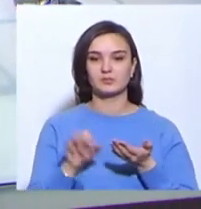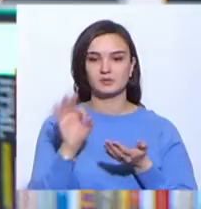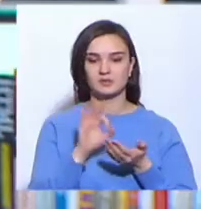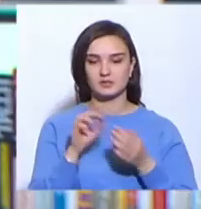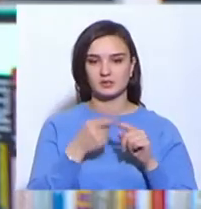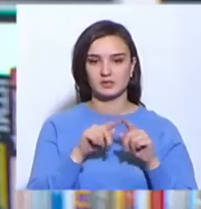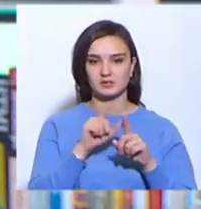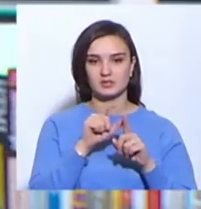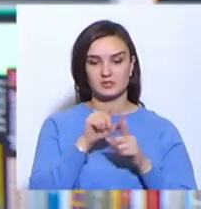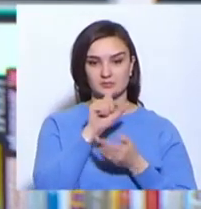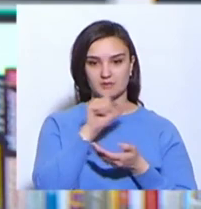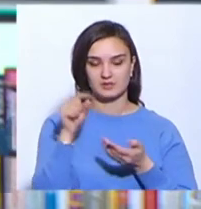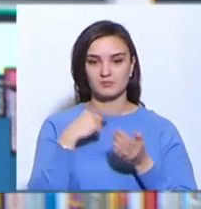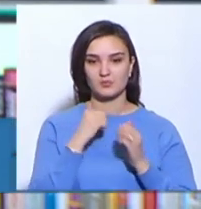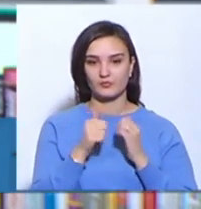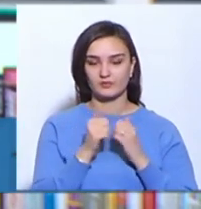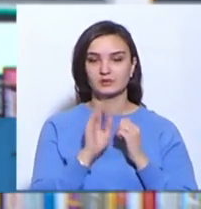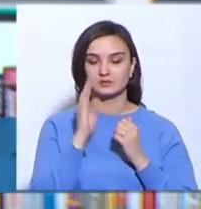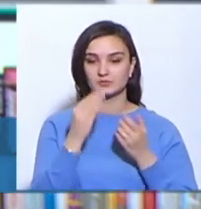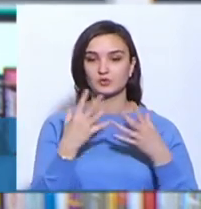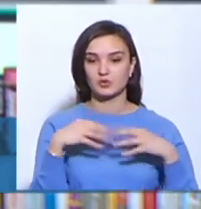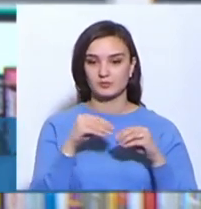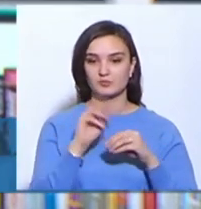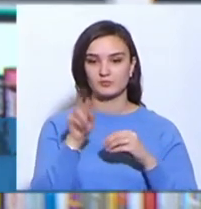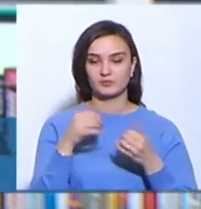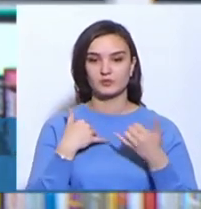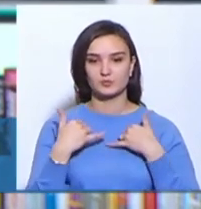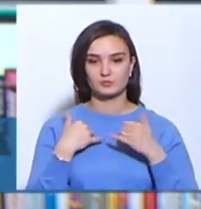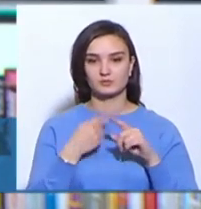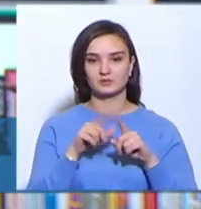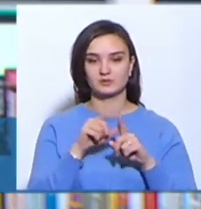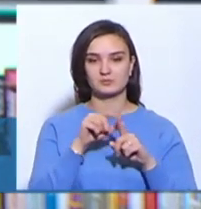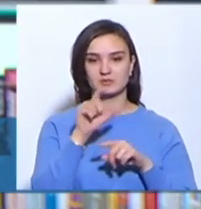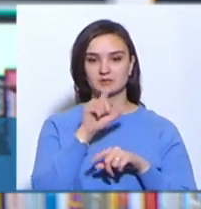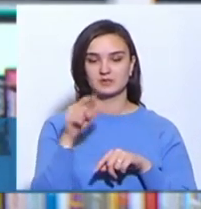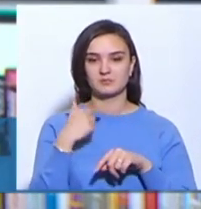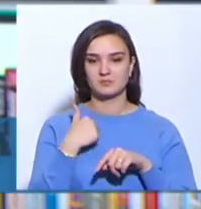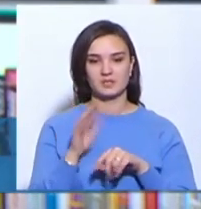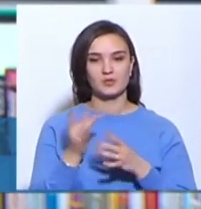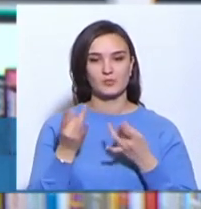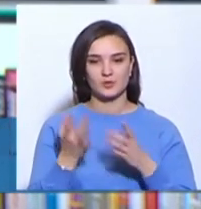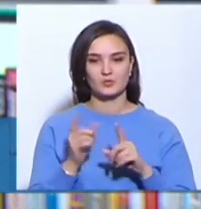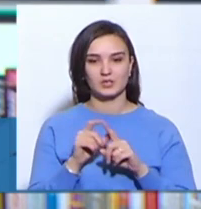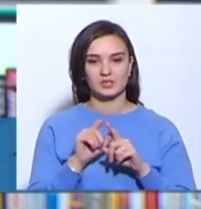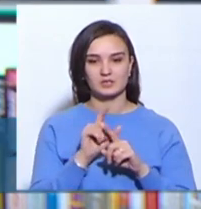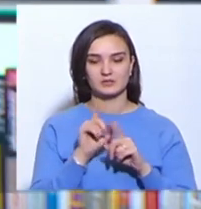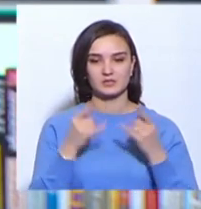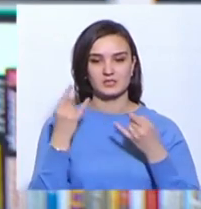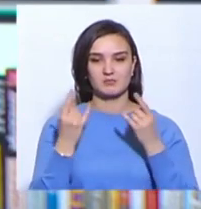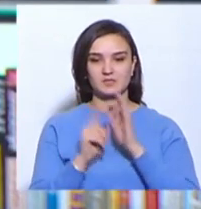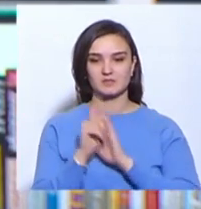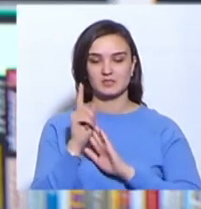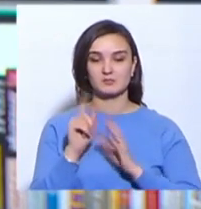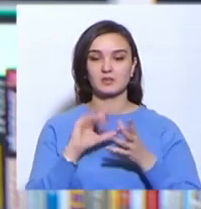ეს არის ფრაზა, რომლითაც მე ყოველ დილი თქვენს ოჯახებში სტუმრად მოვდივარ. ეს არის ფრაზა, რომლითაც მე არაუბრალოდ გადაცემას ვიწყებ, არამედ